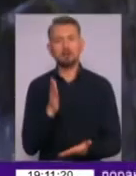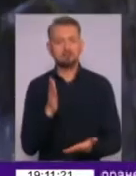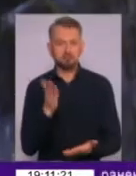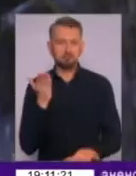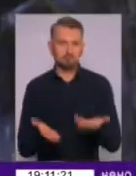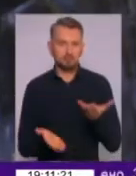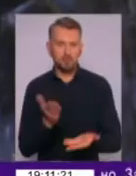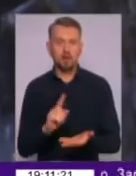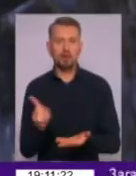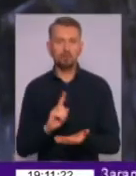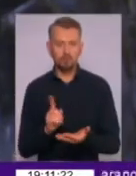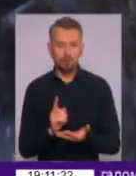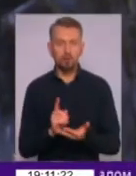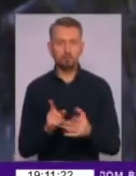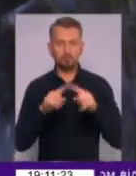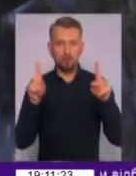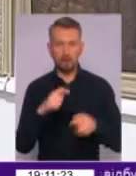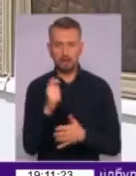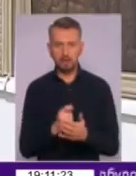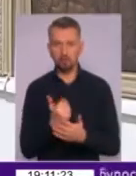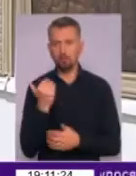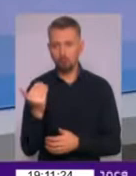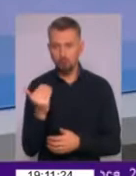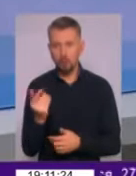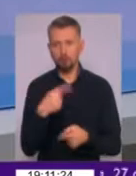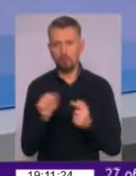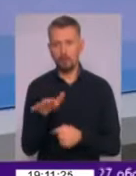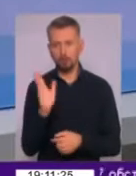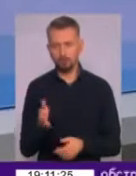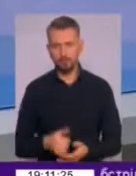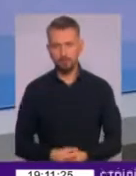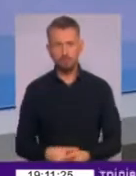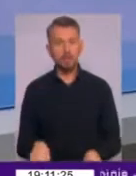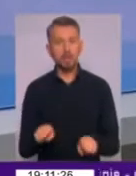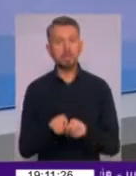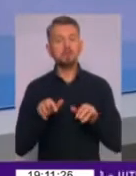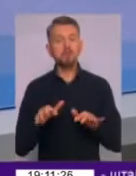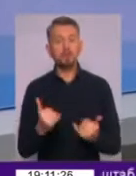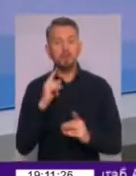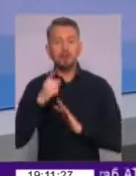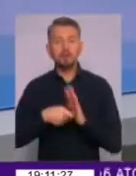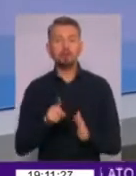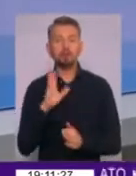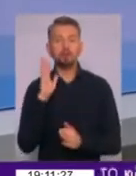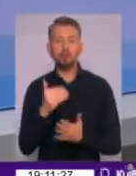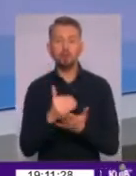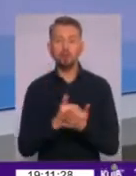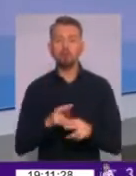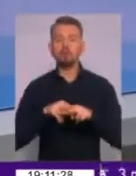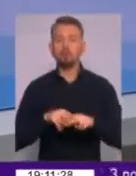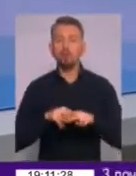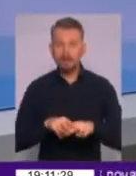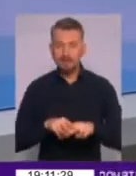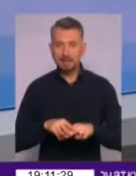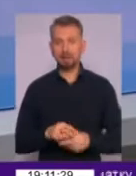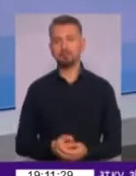що золотий фонд художникові таки повернуть. Ось такі справи. Зараз дізнаємося, про що йтиметься у програмі «Столиця», що